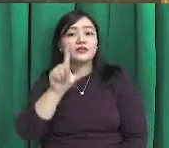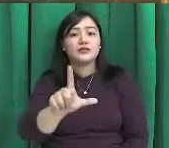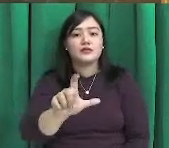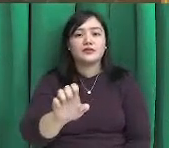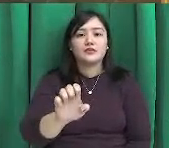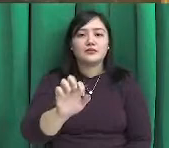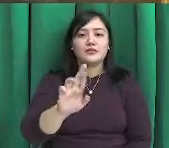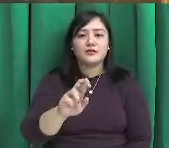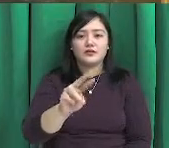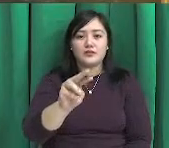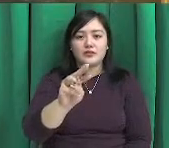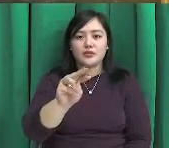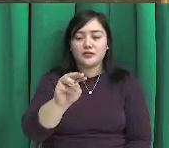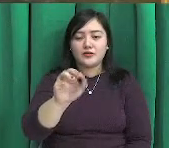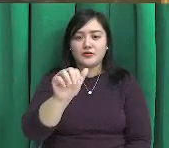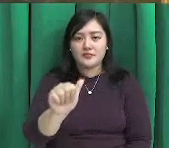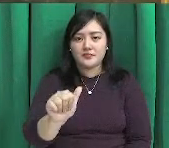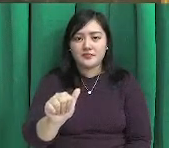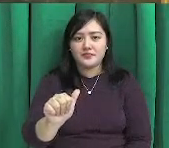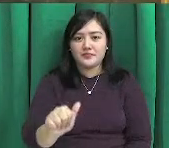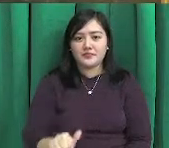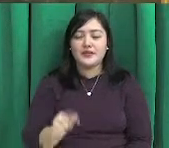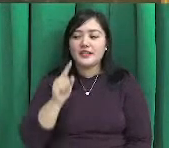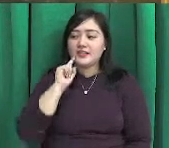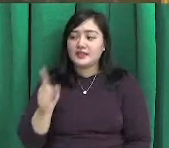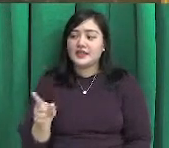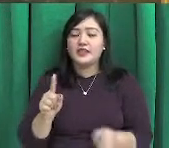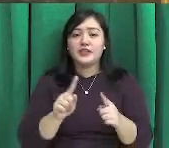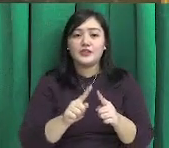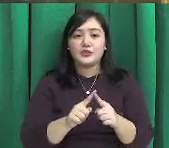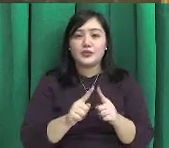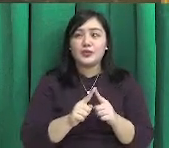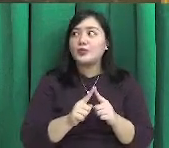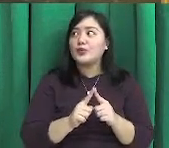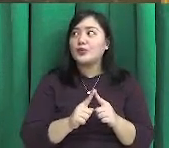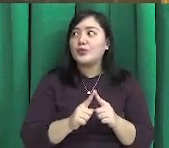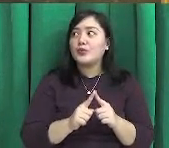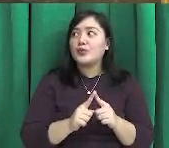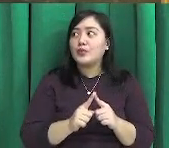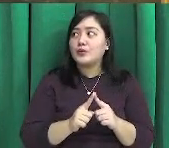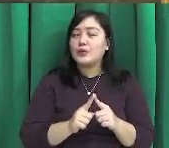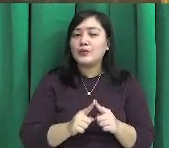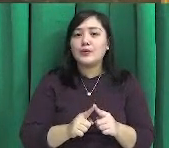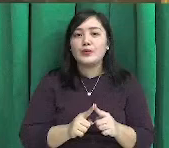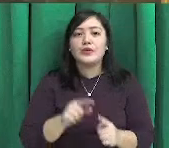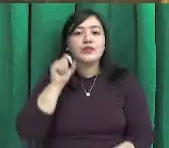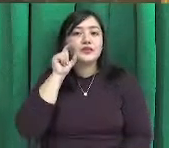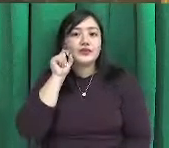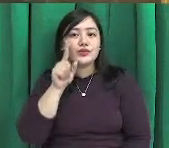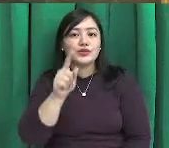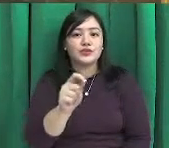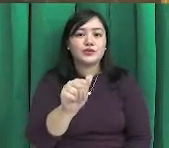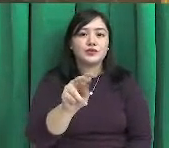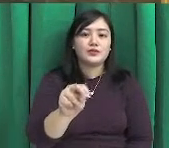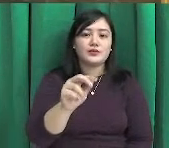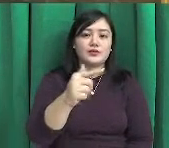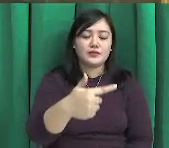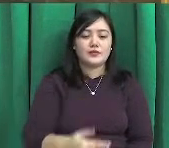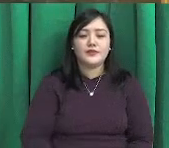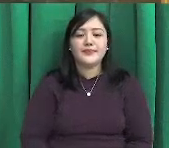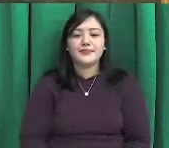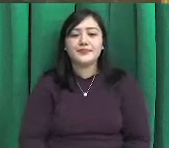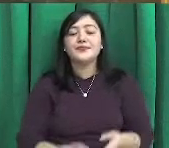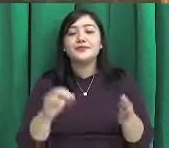magkasama eh. Sabi ni Tanga, huwag na pastor. Sinabi naman din ni Ma'am Lerma na yung na